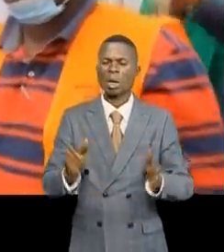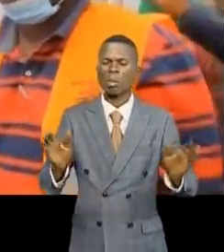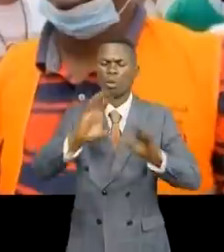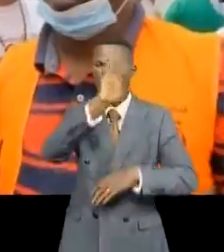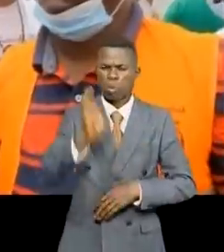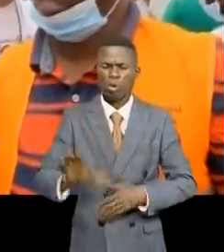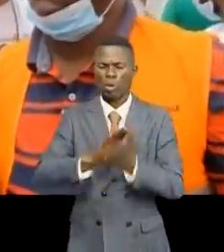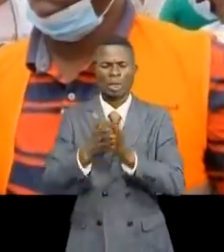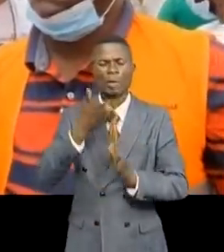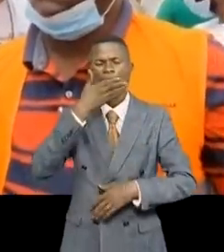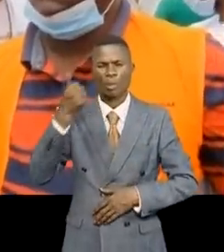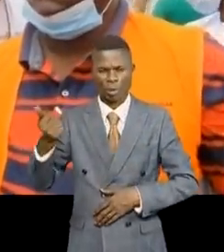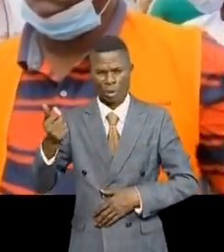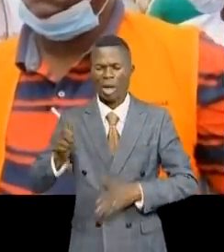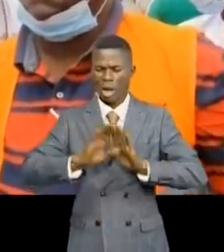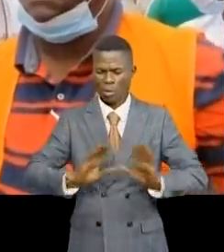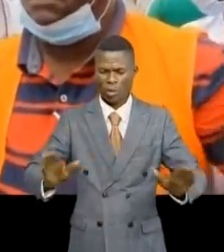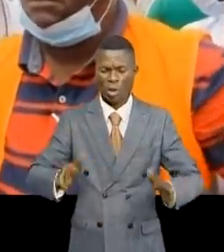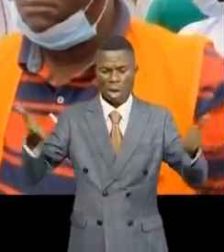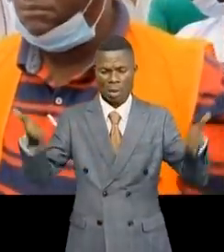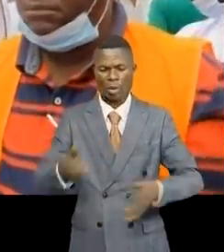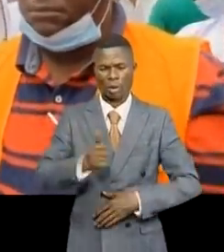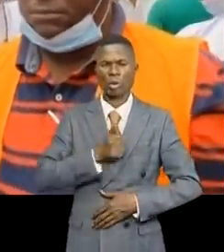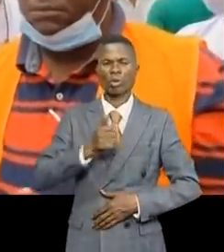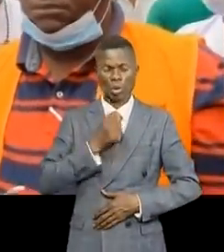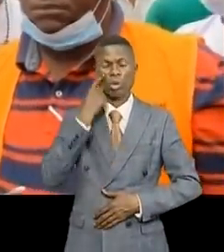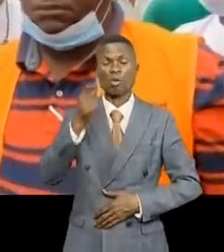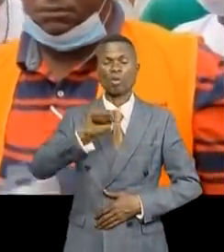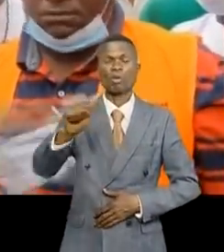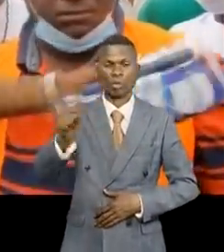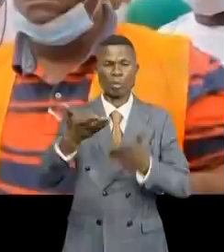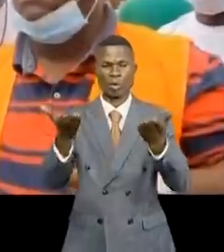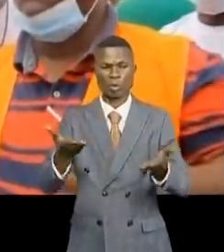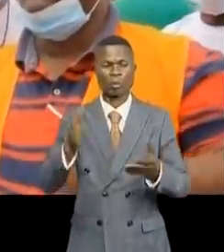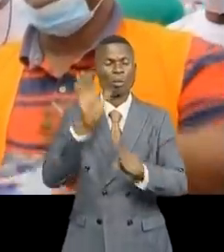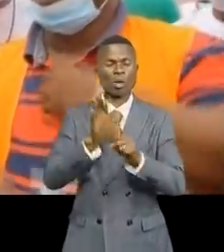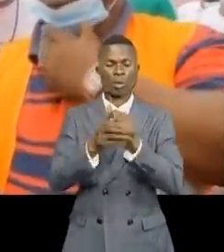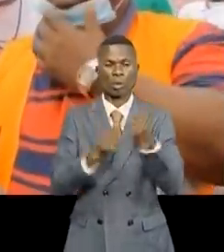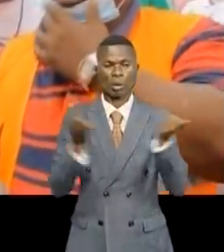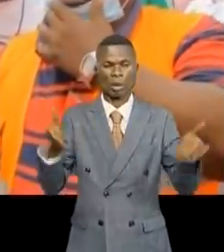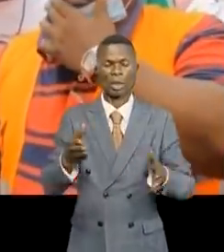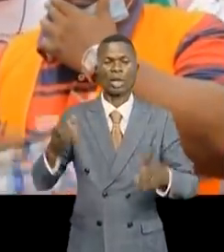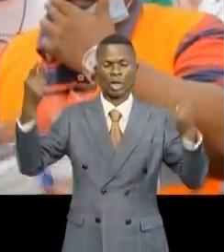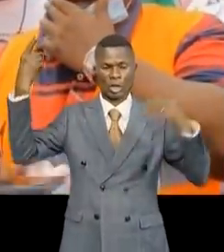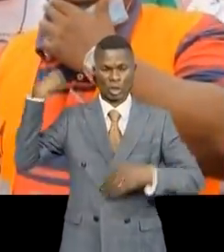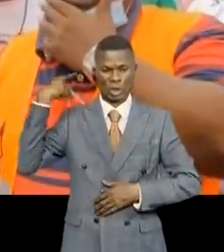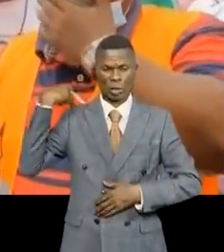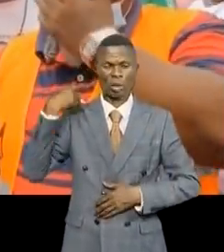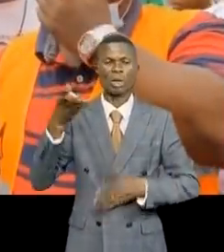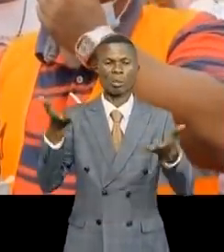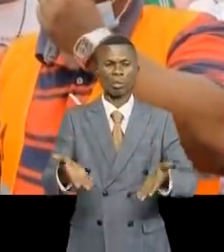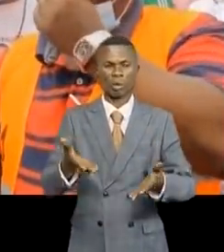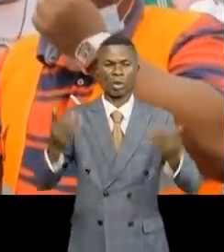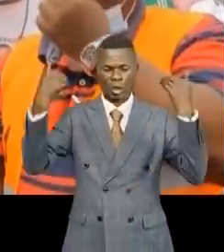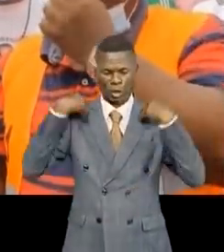commune. Nous devons être maintenant sur le terrain. D'ailleurs, vous voyez vous-même, il y a tout le monde, même des notables, des jeunes leaders,